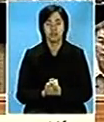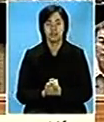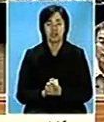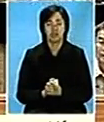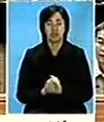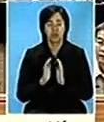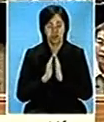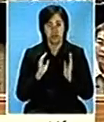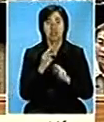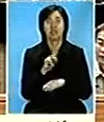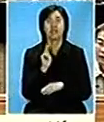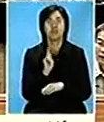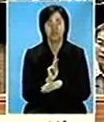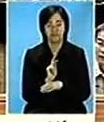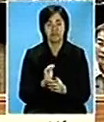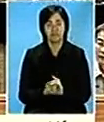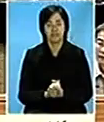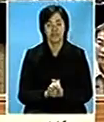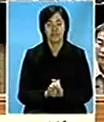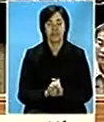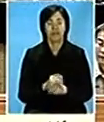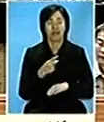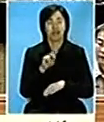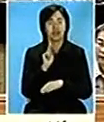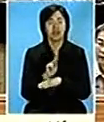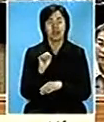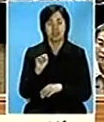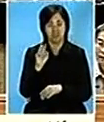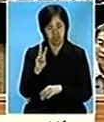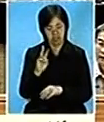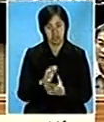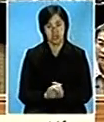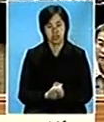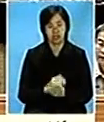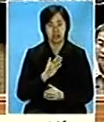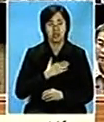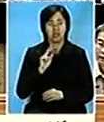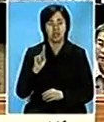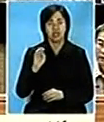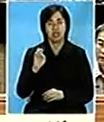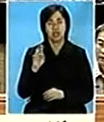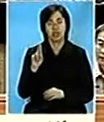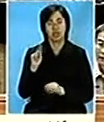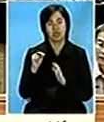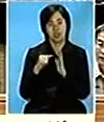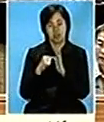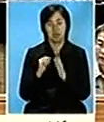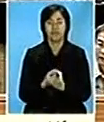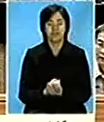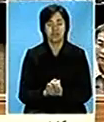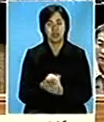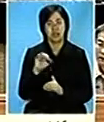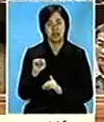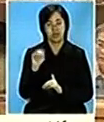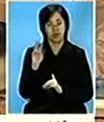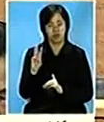ประธานค่ะกราบเรียนท่านอาจารย์วุฒิสภาที่เคารพดิฉันนางกิรณาสุมาวงศ์สมาชิกวุฒิสภ